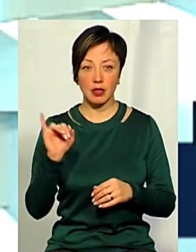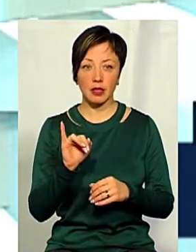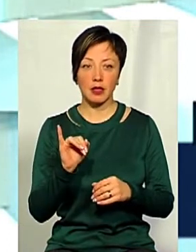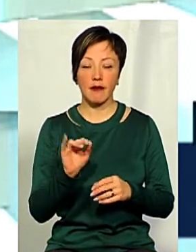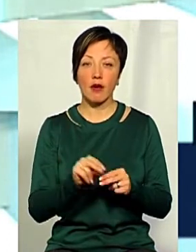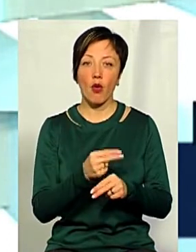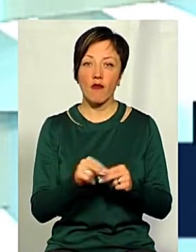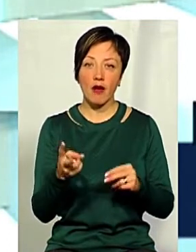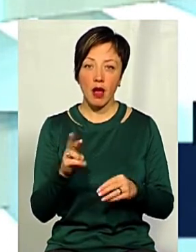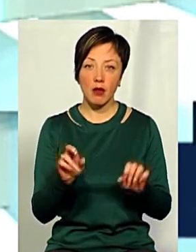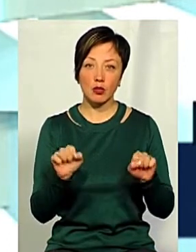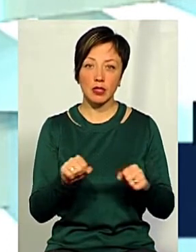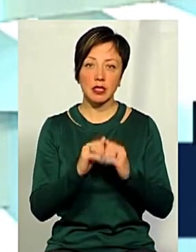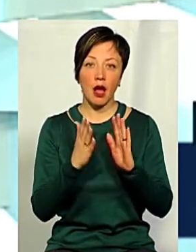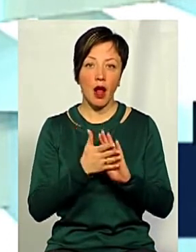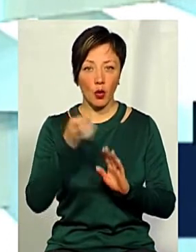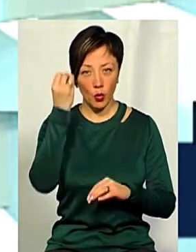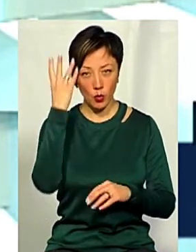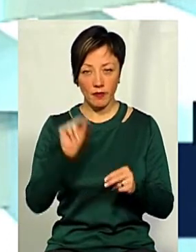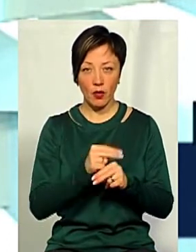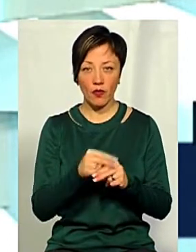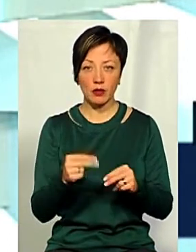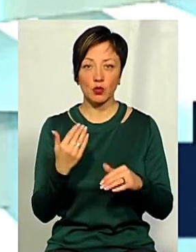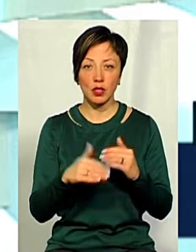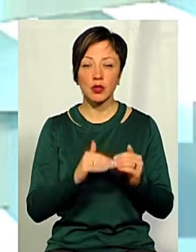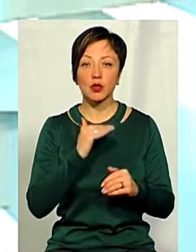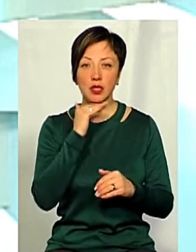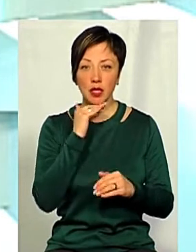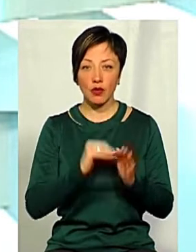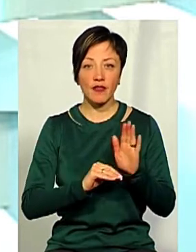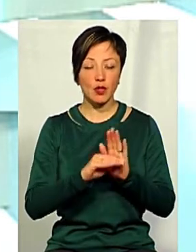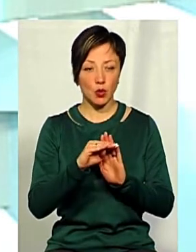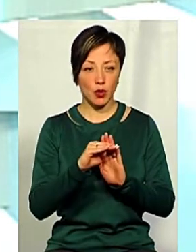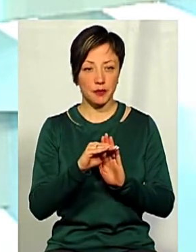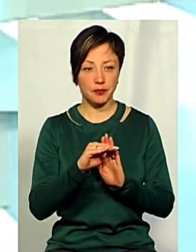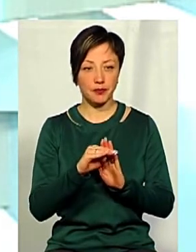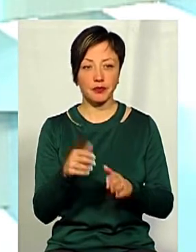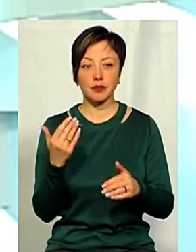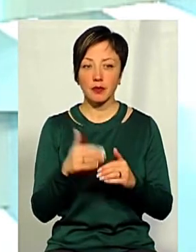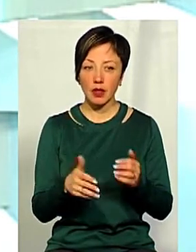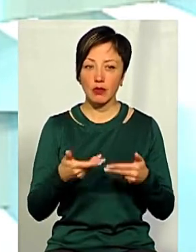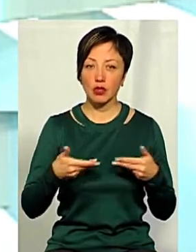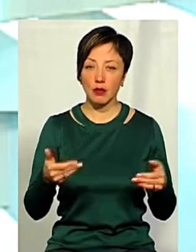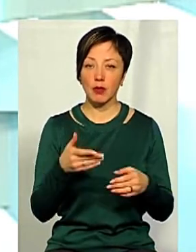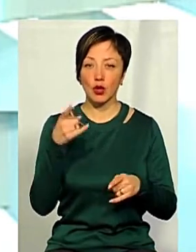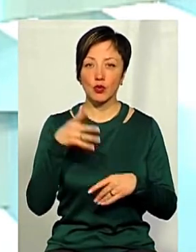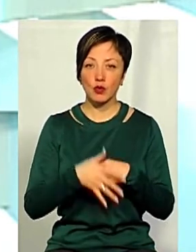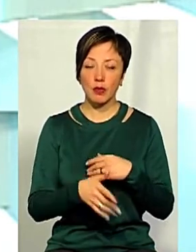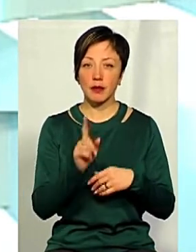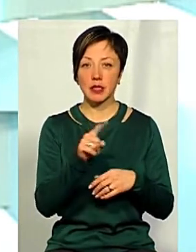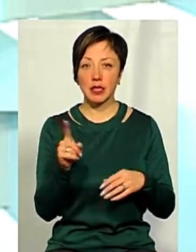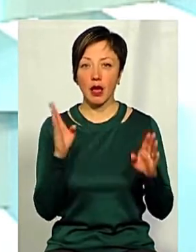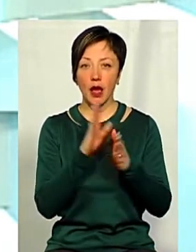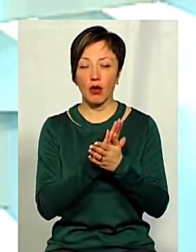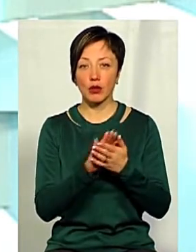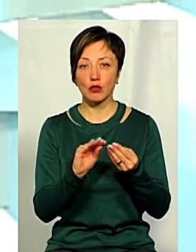екологічного виховання, можливо, загальнокультурного виховання, він вже достатньо високий. Вже ми розуміємо ті